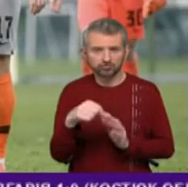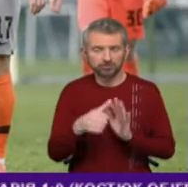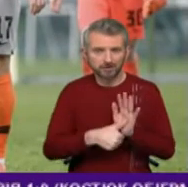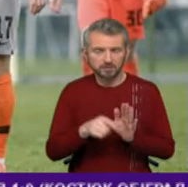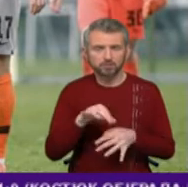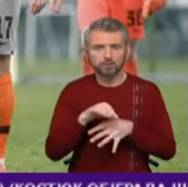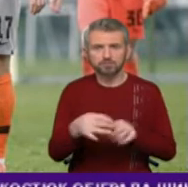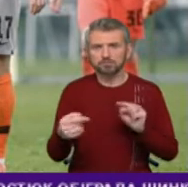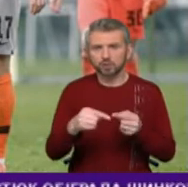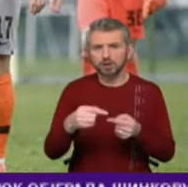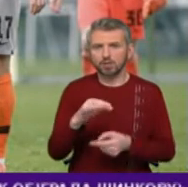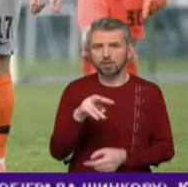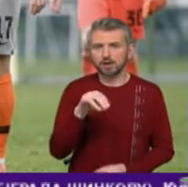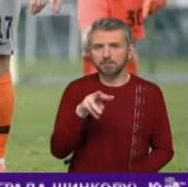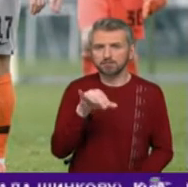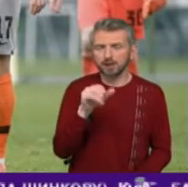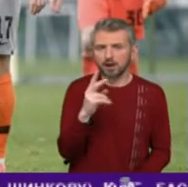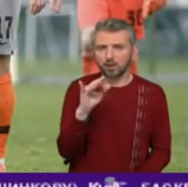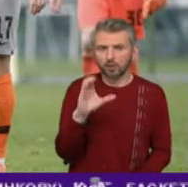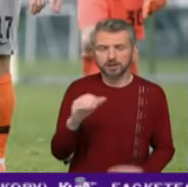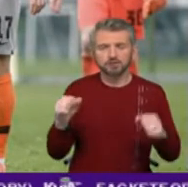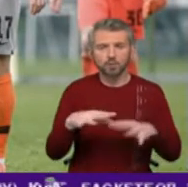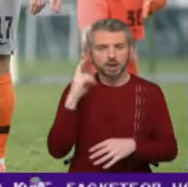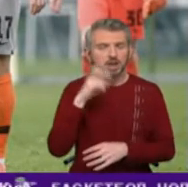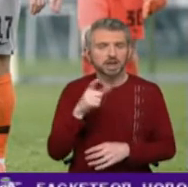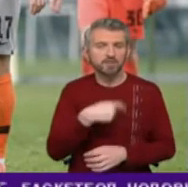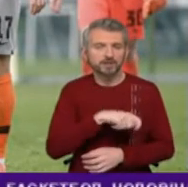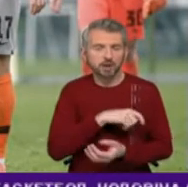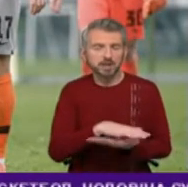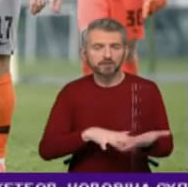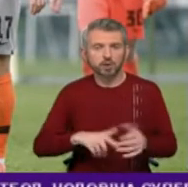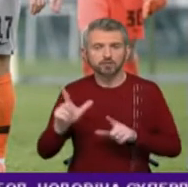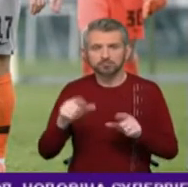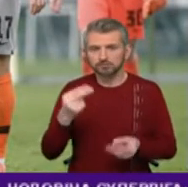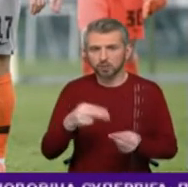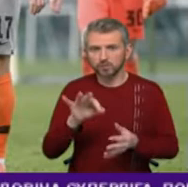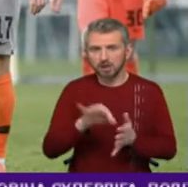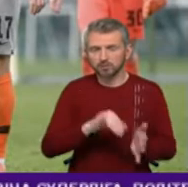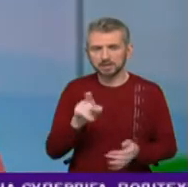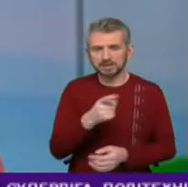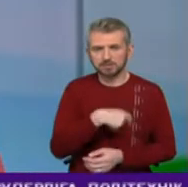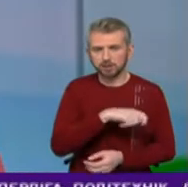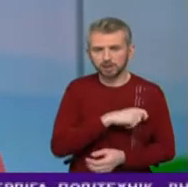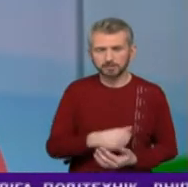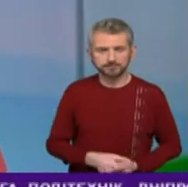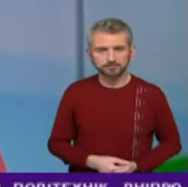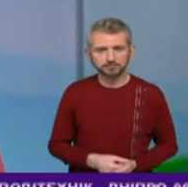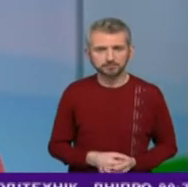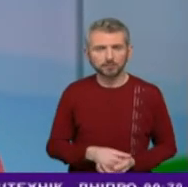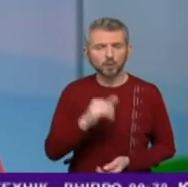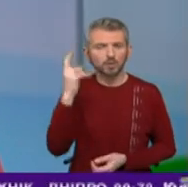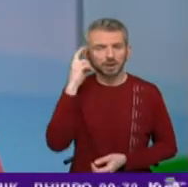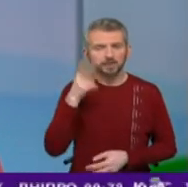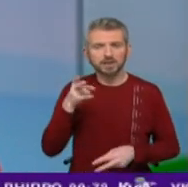з «Олімпіакосом». Але збори киян в Іспанії тривають, і вони вирушать на гру одразу ж з «Марбелії». У